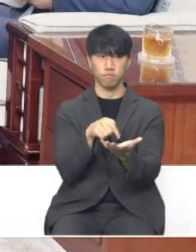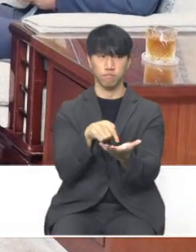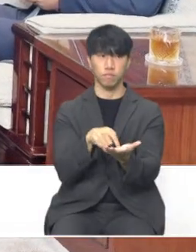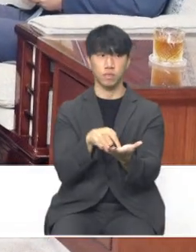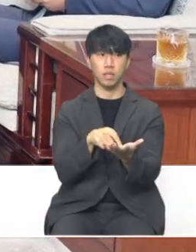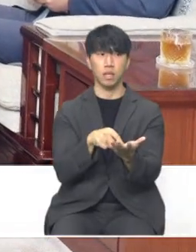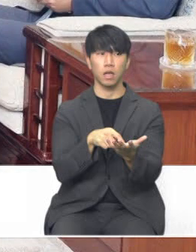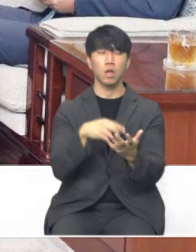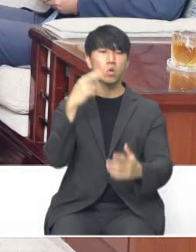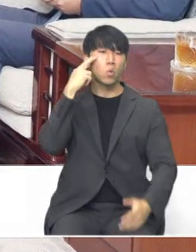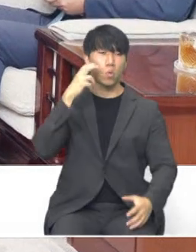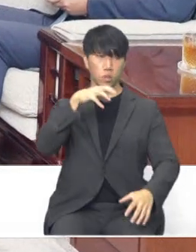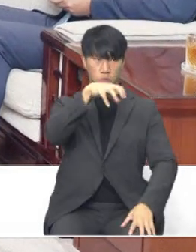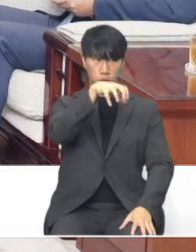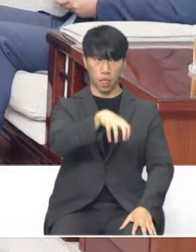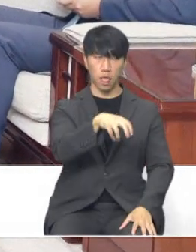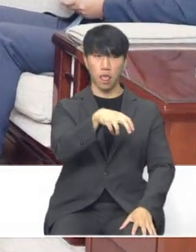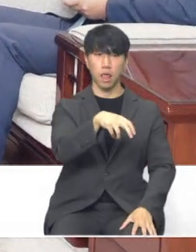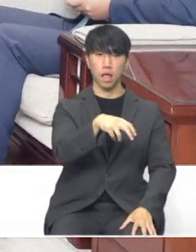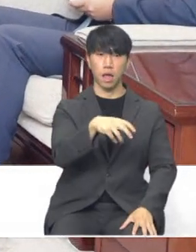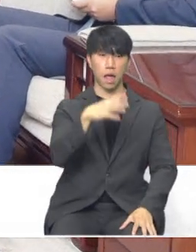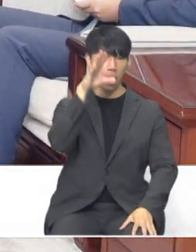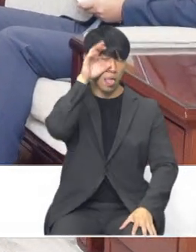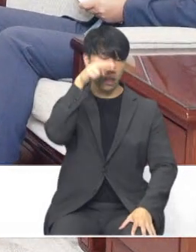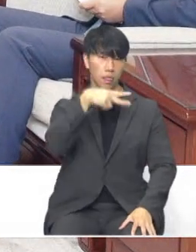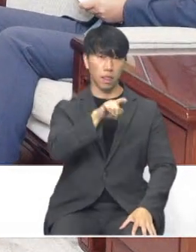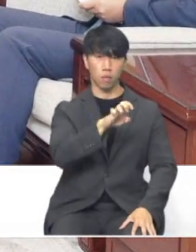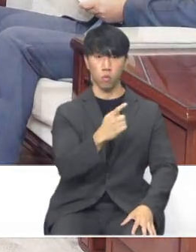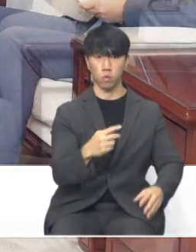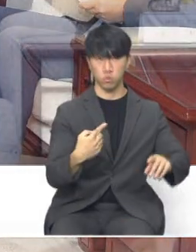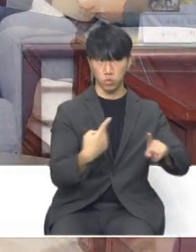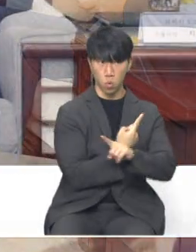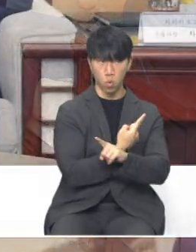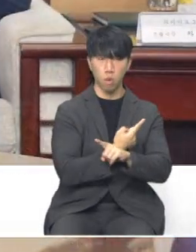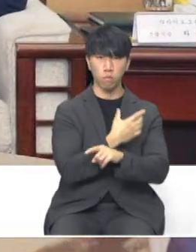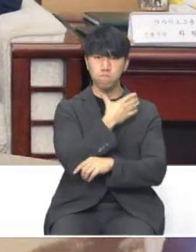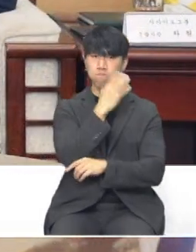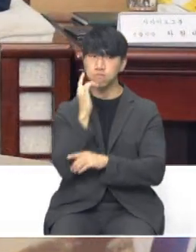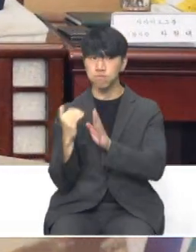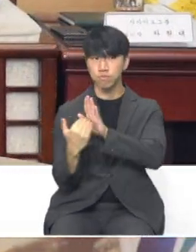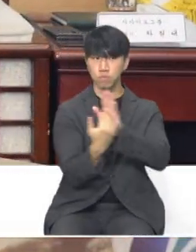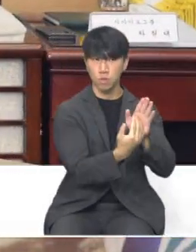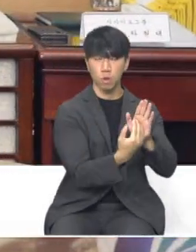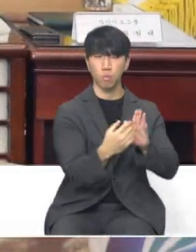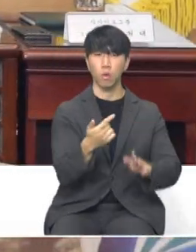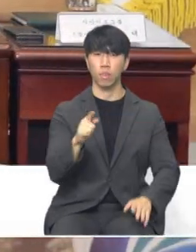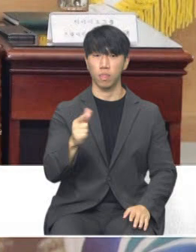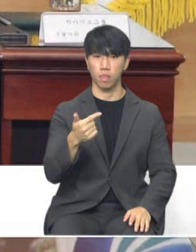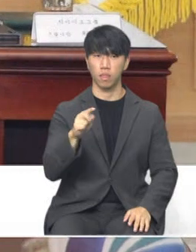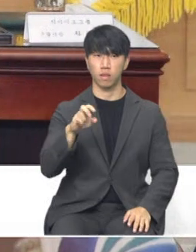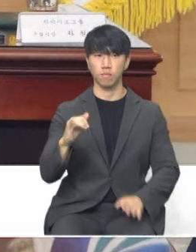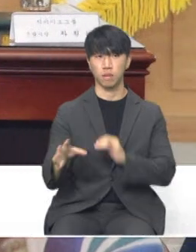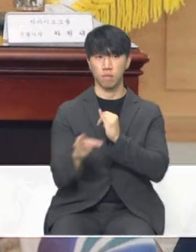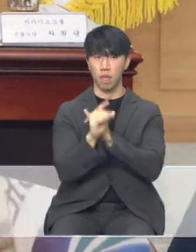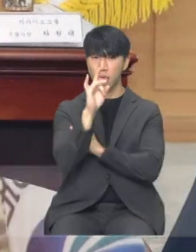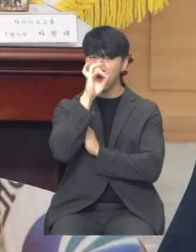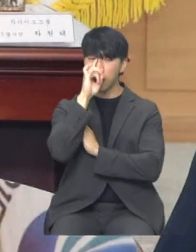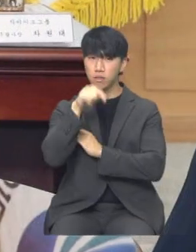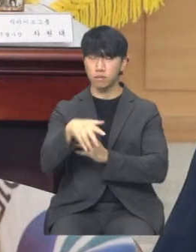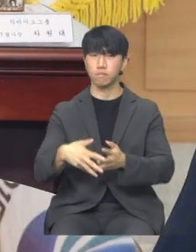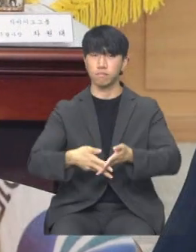부지 8만여 제곱미터에 세포치료, 항노화, 난임치료 메카를 구축하는 게 주요